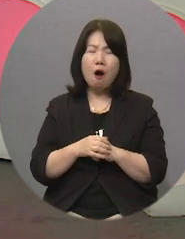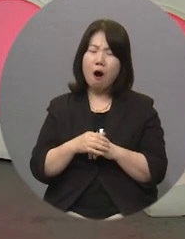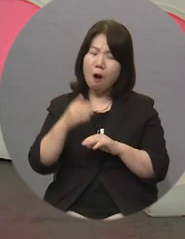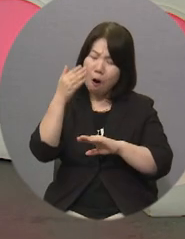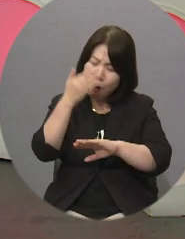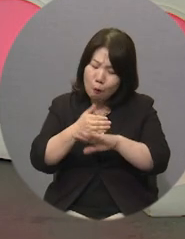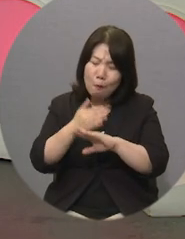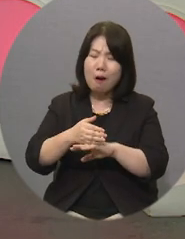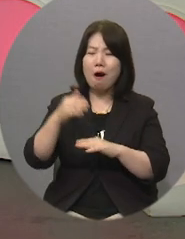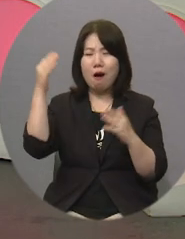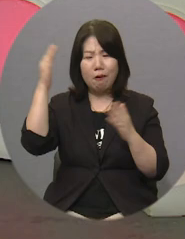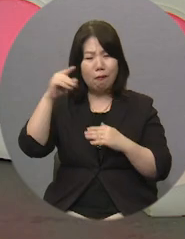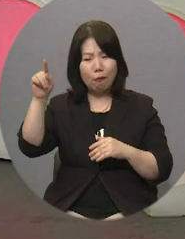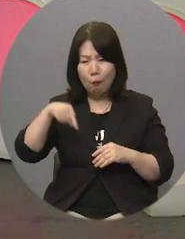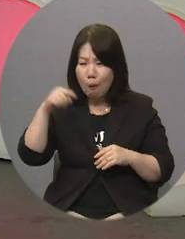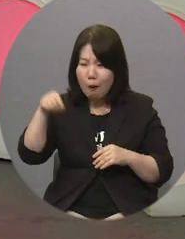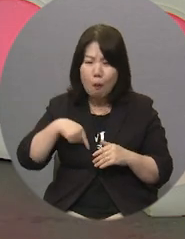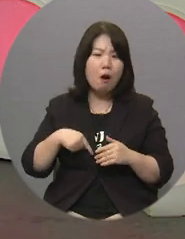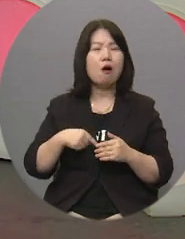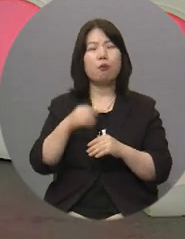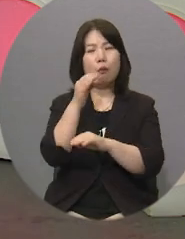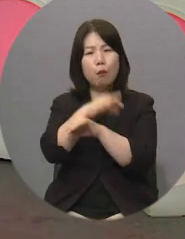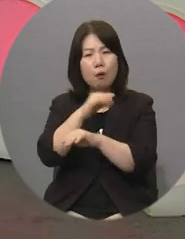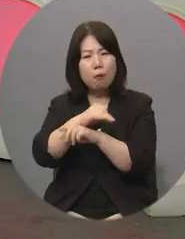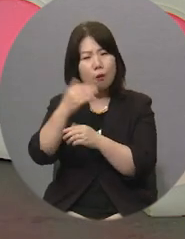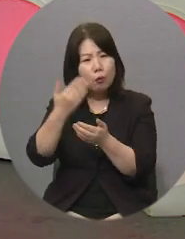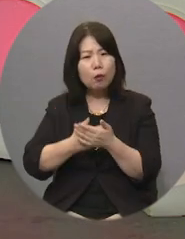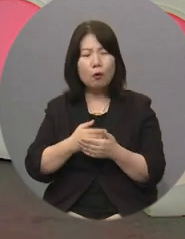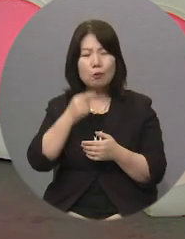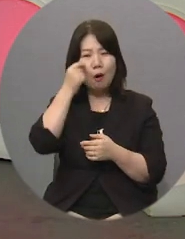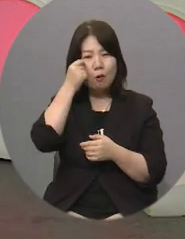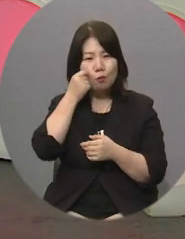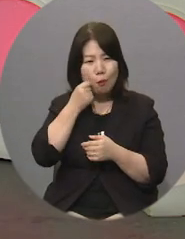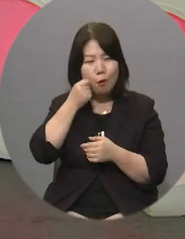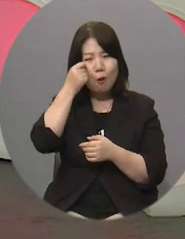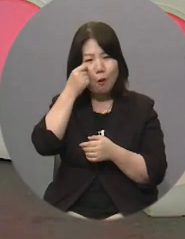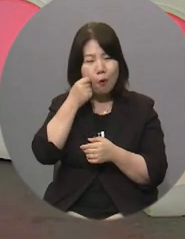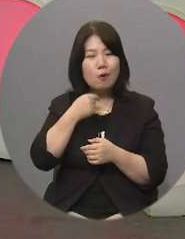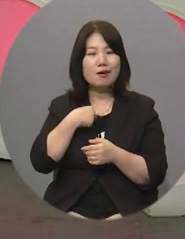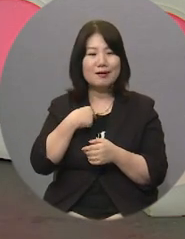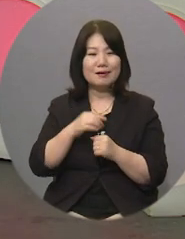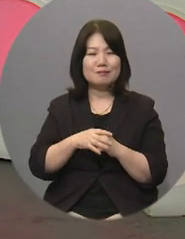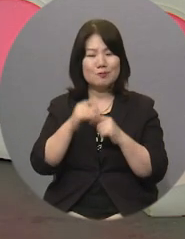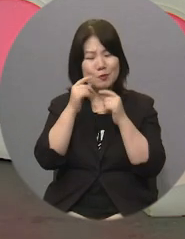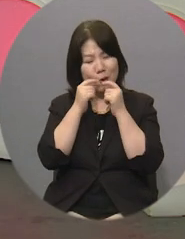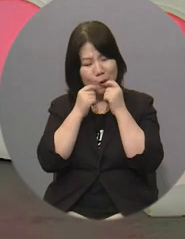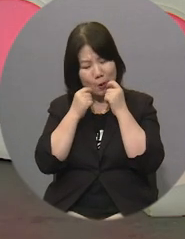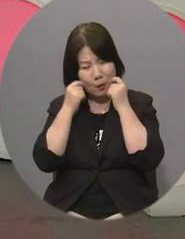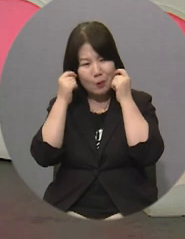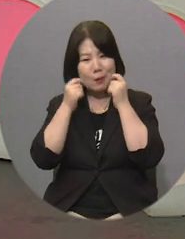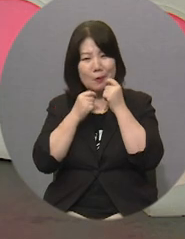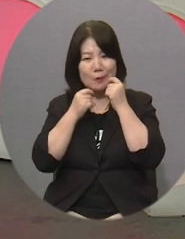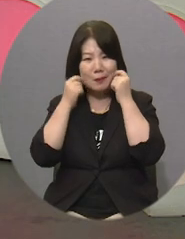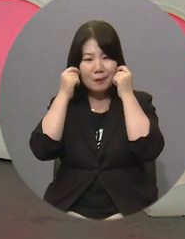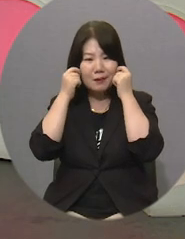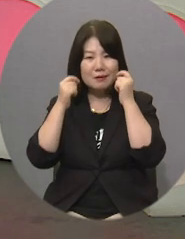얼마나 고마운지 모르겠어 이러시 하시면서 눈물을 글썽이며 미소를